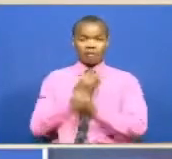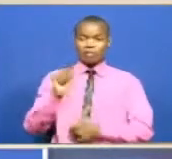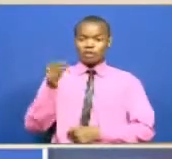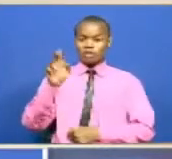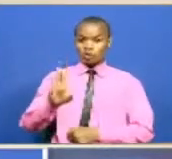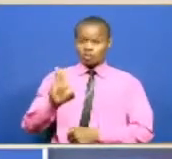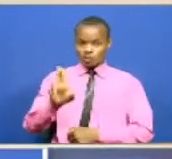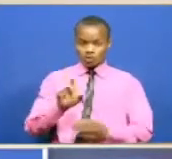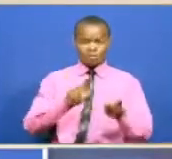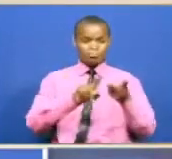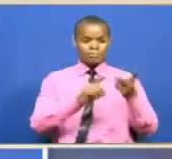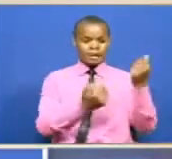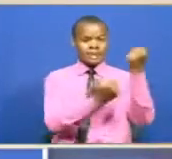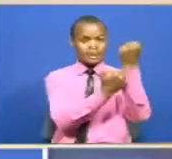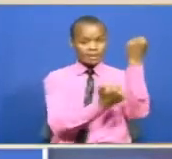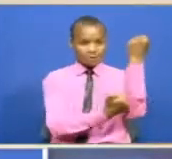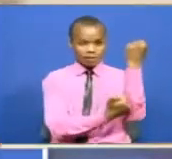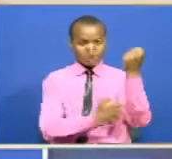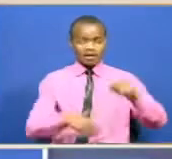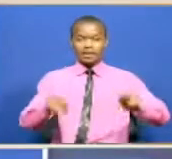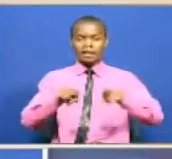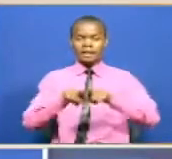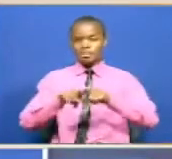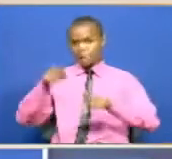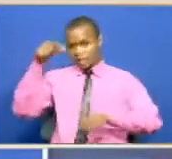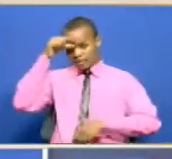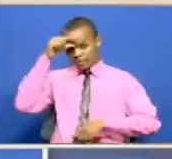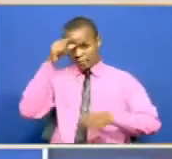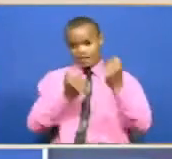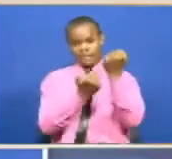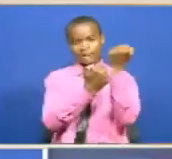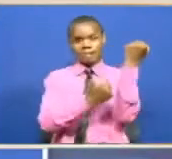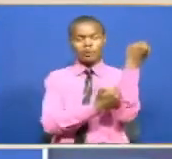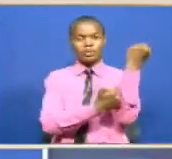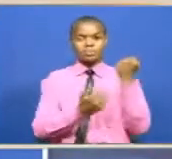yeye mkono, na tusitoke kwa serikali.